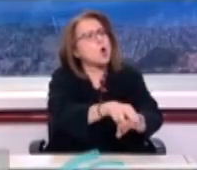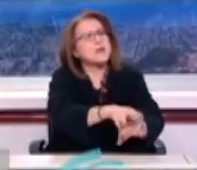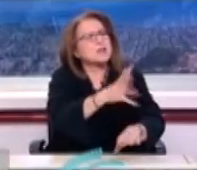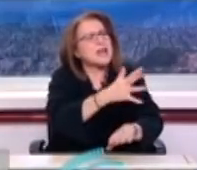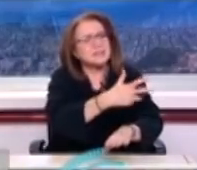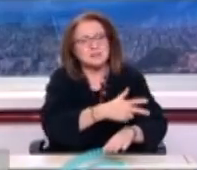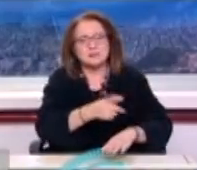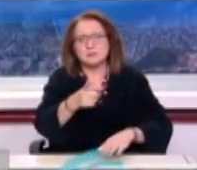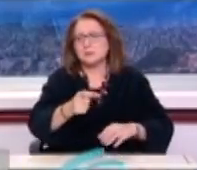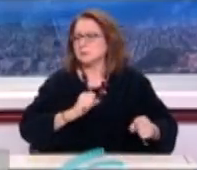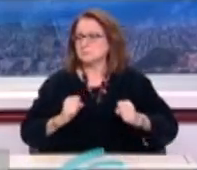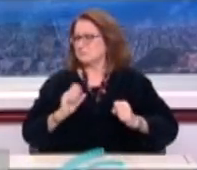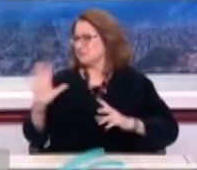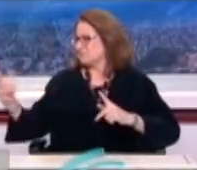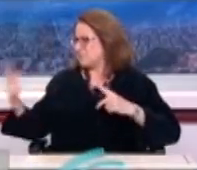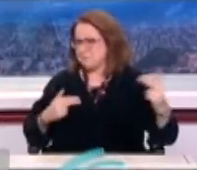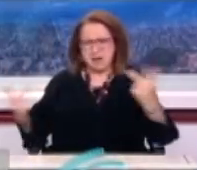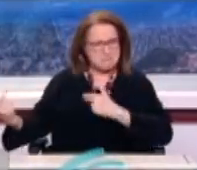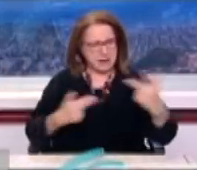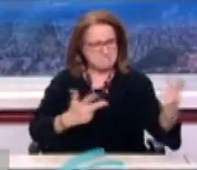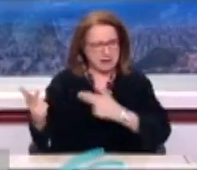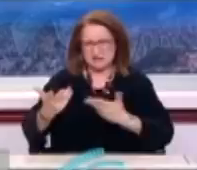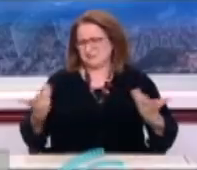Δεν τηρείτε τη διαδικασία. Δεν τηρείτε τη διαδικασία.